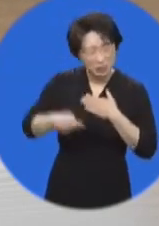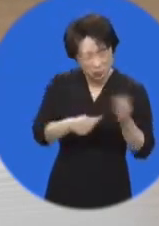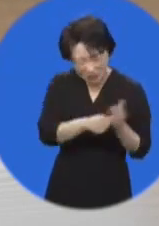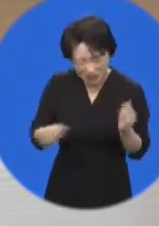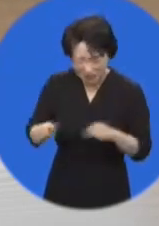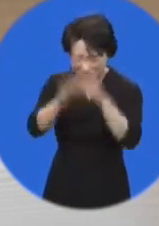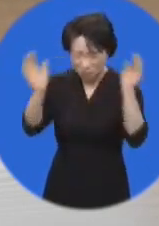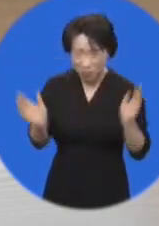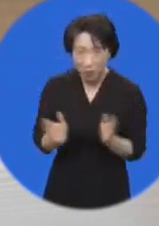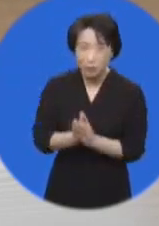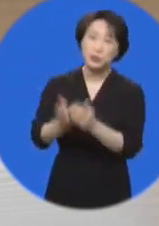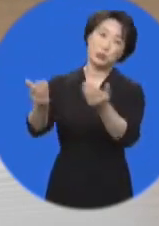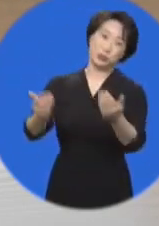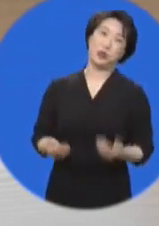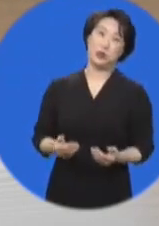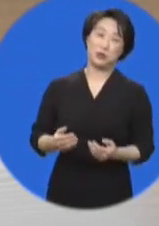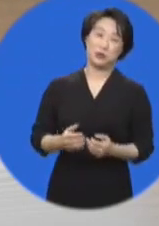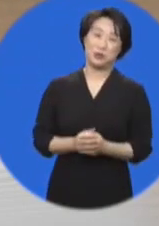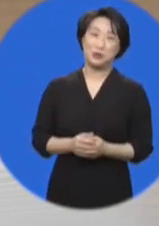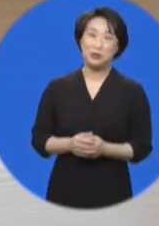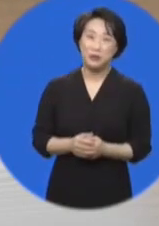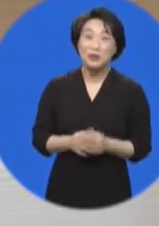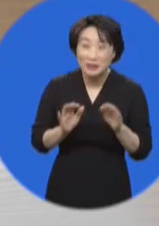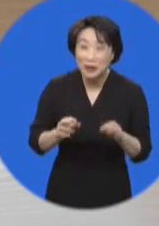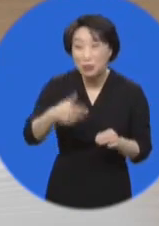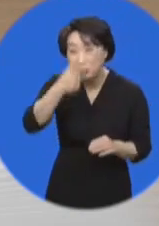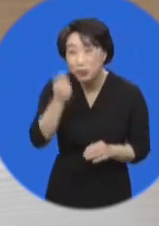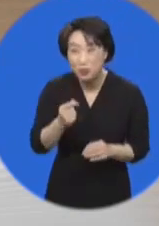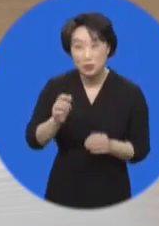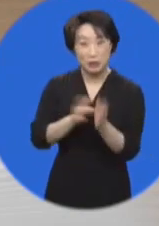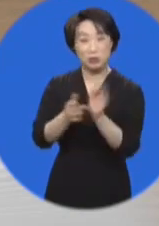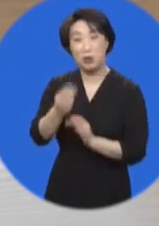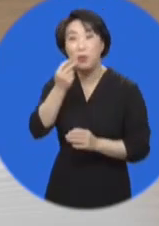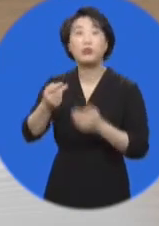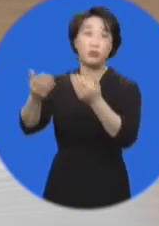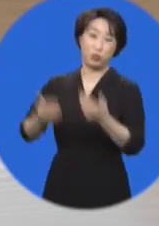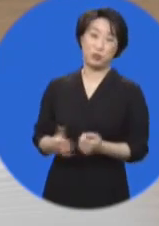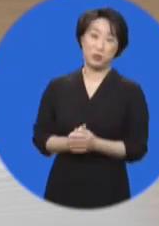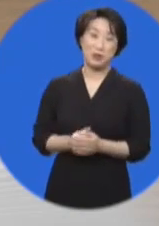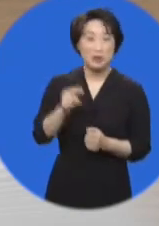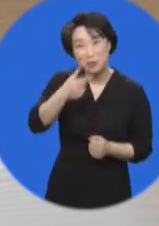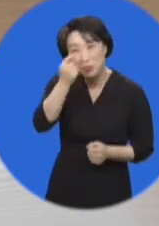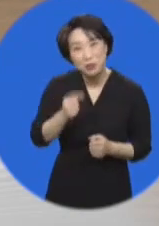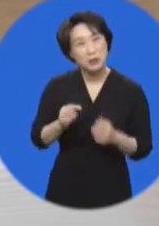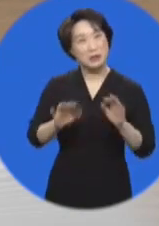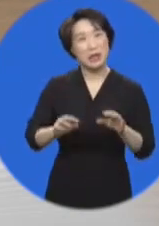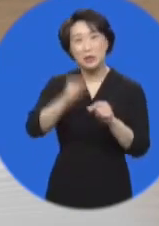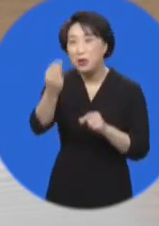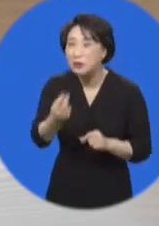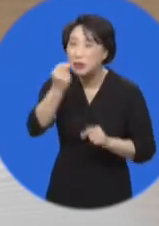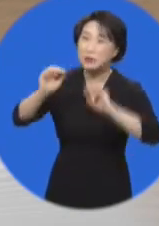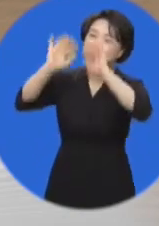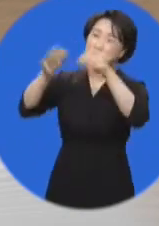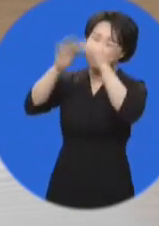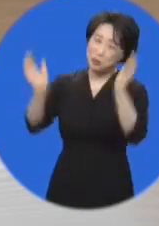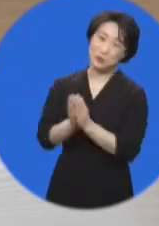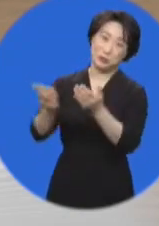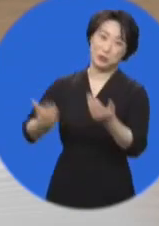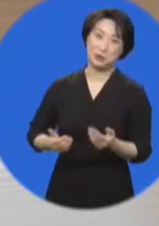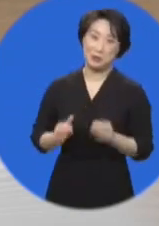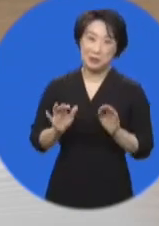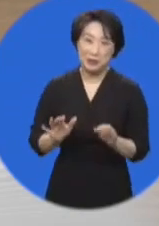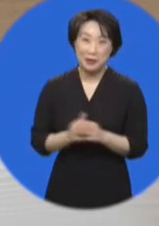천지만물을 다 죽어도 모자라서 자기 목숨까지 그것도 모자라 영생과 천국까지